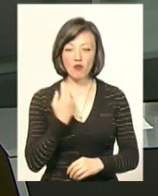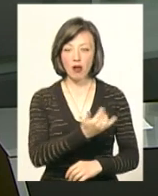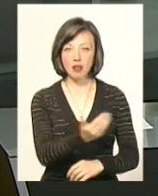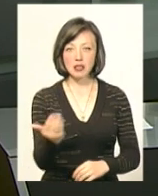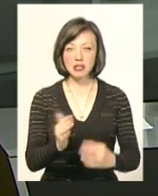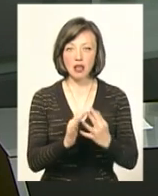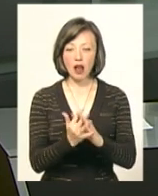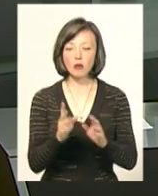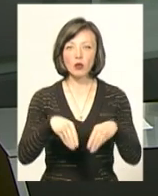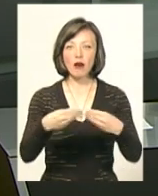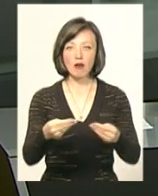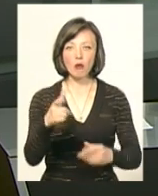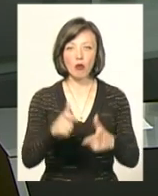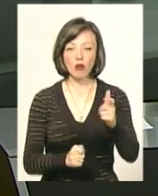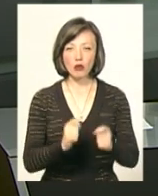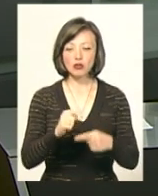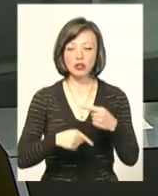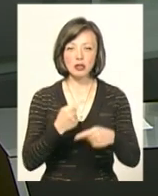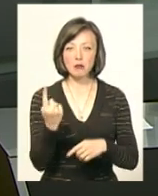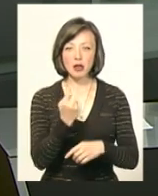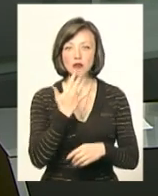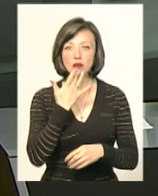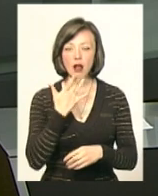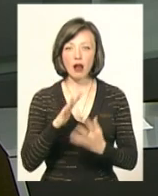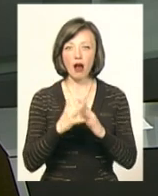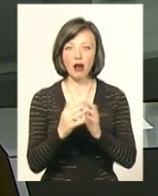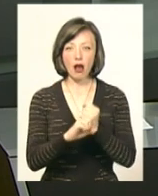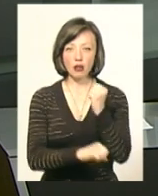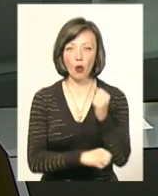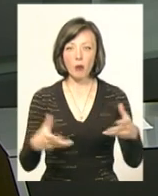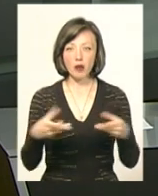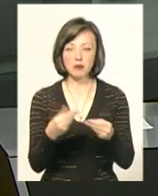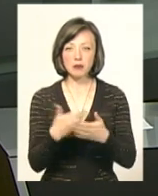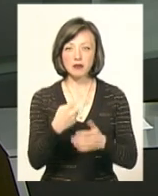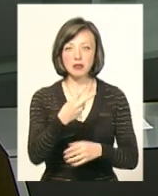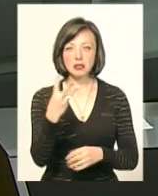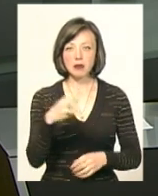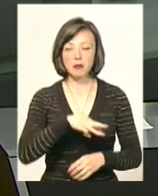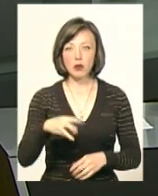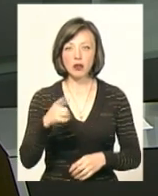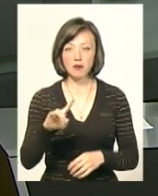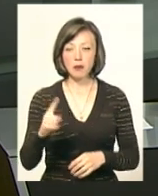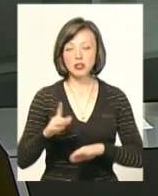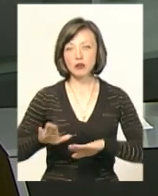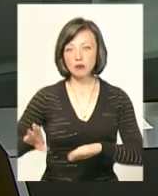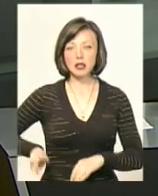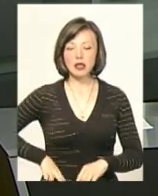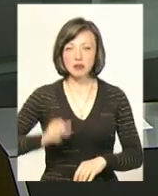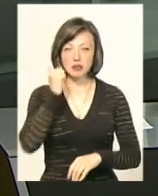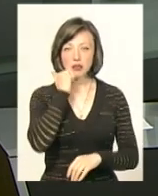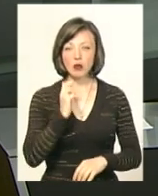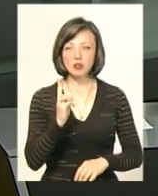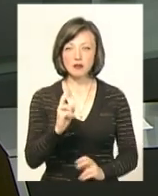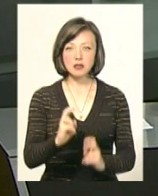які постачали сировину через перший національний аграрний кооператив – близько 23 мільйонів гривень. Перший заступник директора